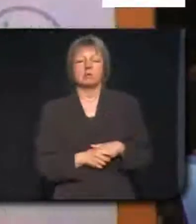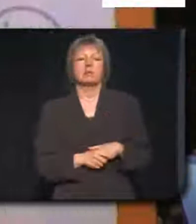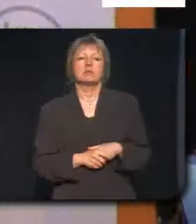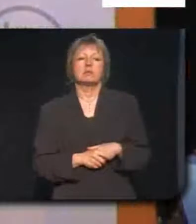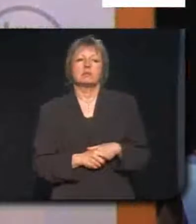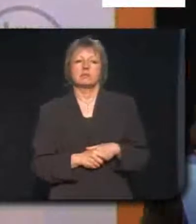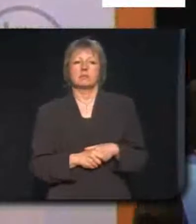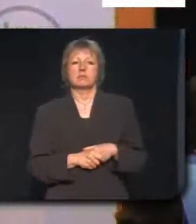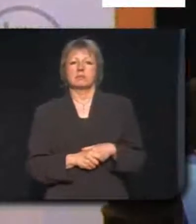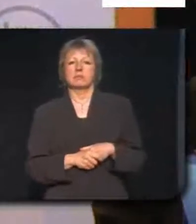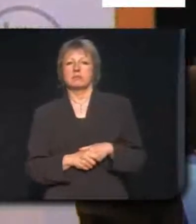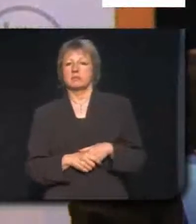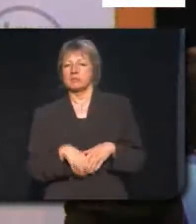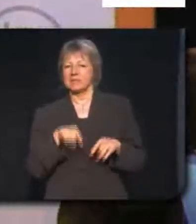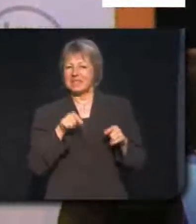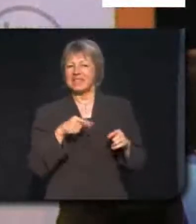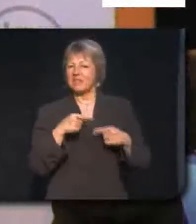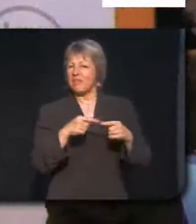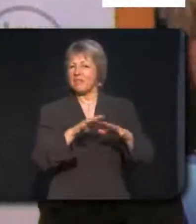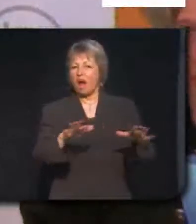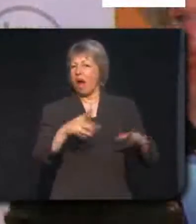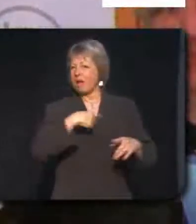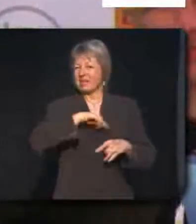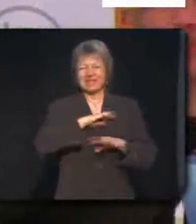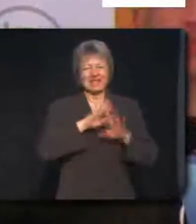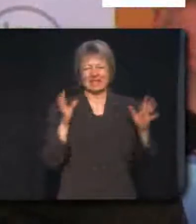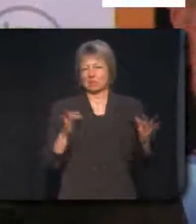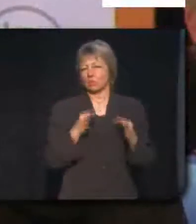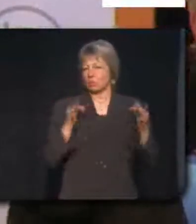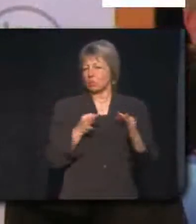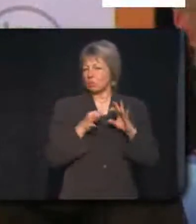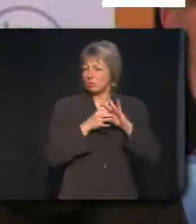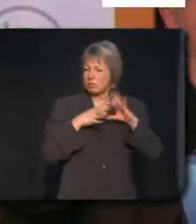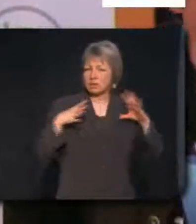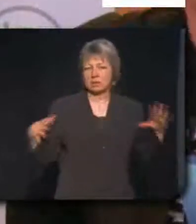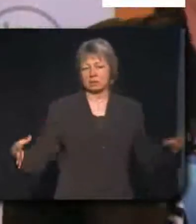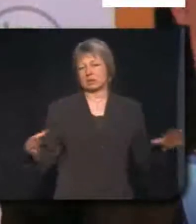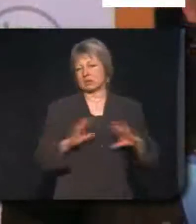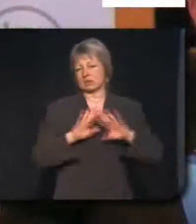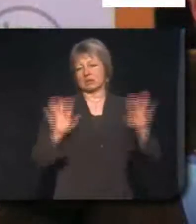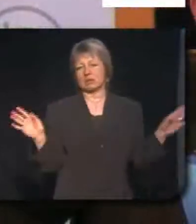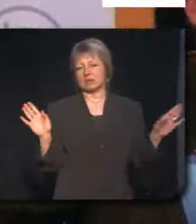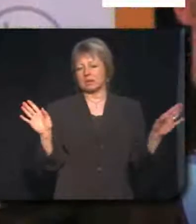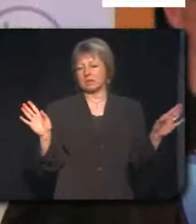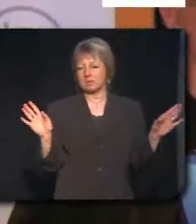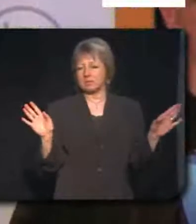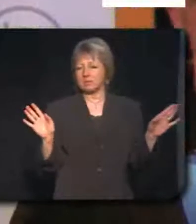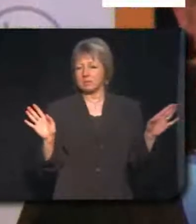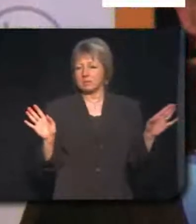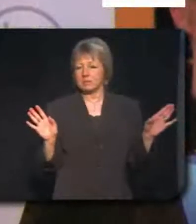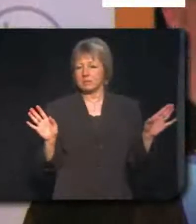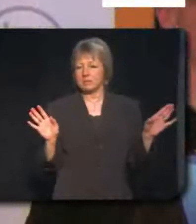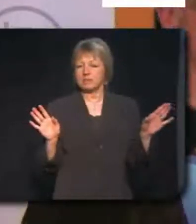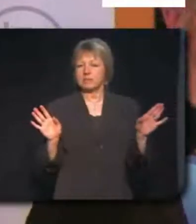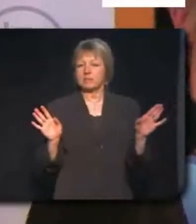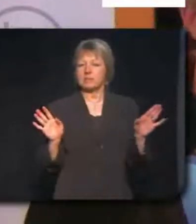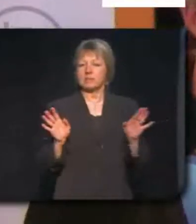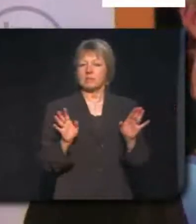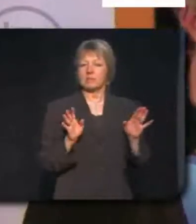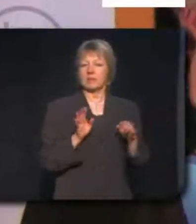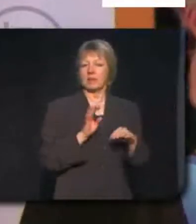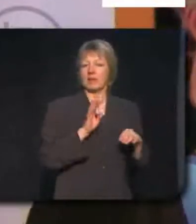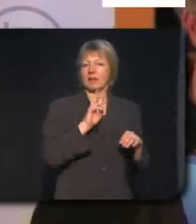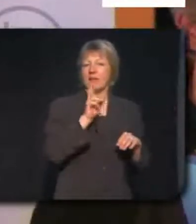wir haben mit diesem Verfahren nichts zu tun ja wir haben mit den Leuten die diesen dieses